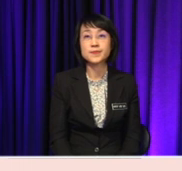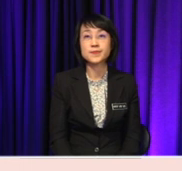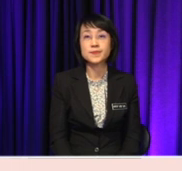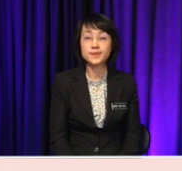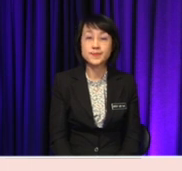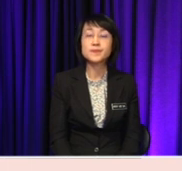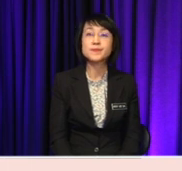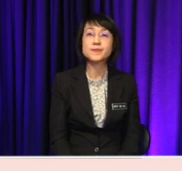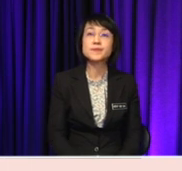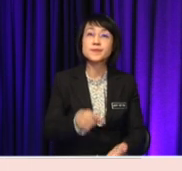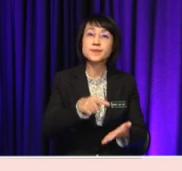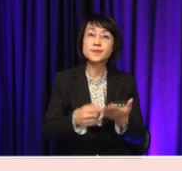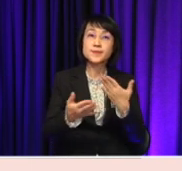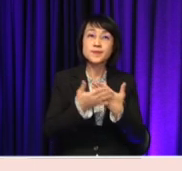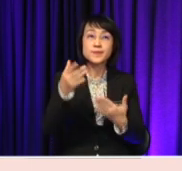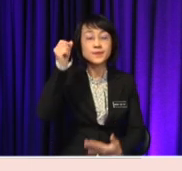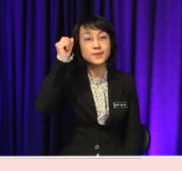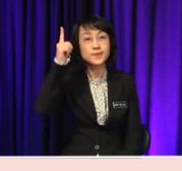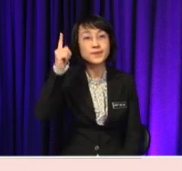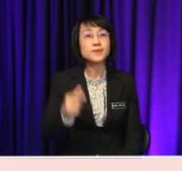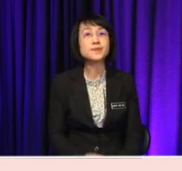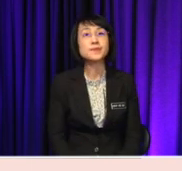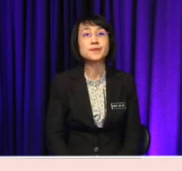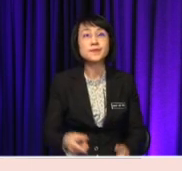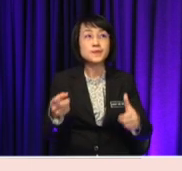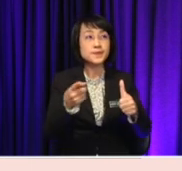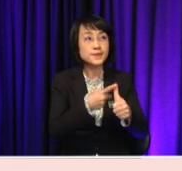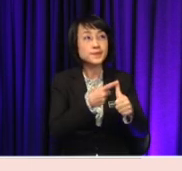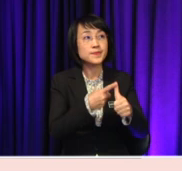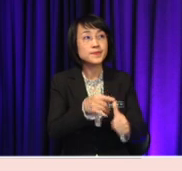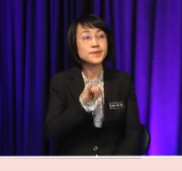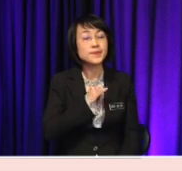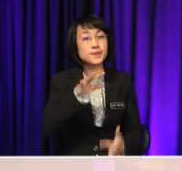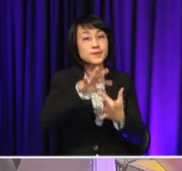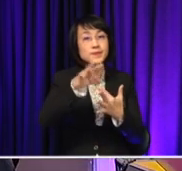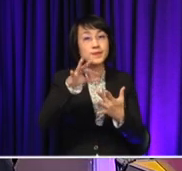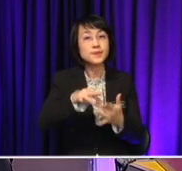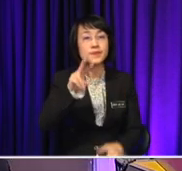mudah untuk dipahami Oke tengok yang pertama saya pilih dua